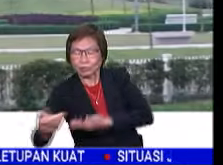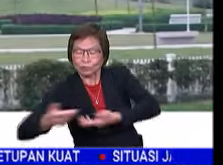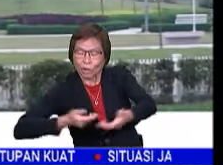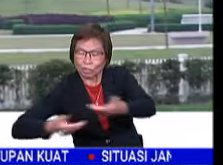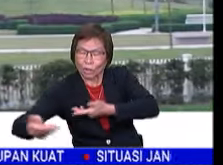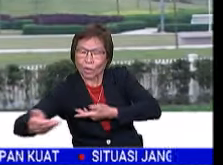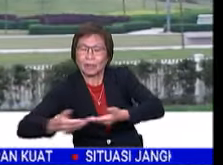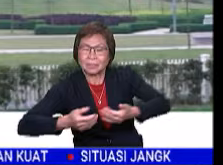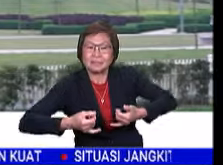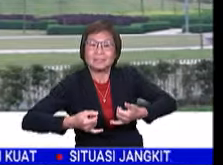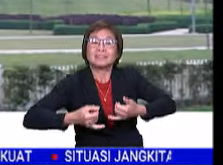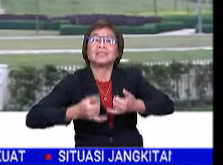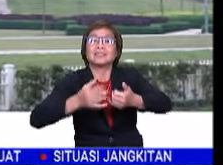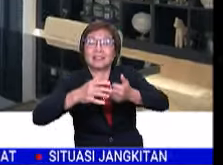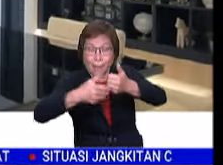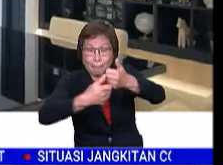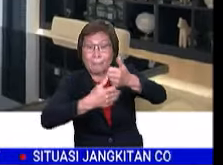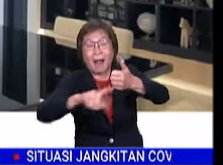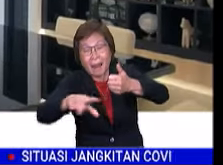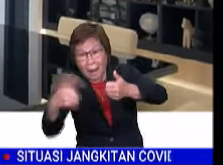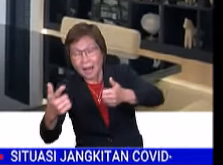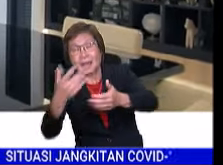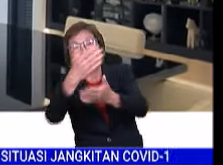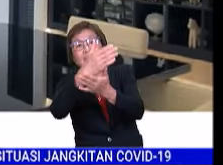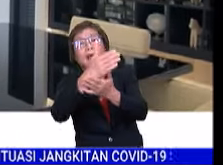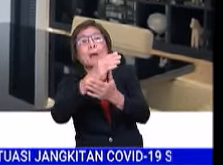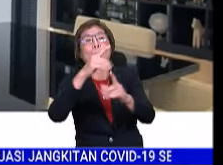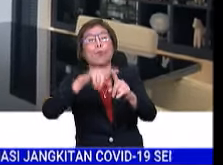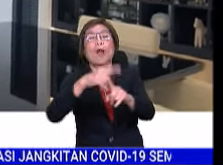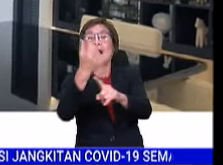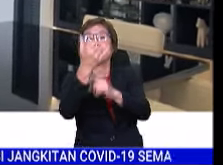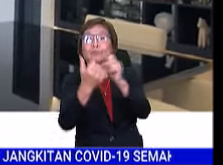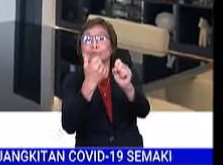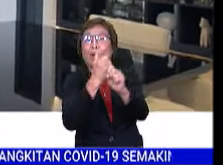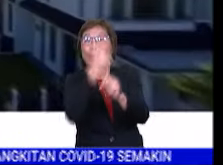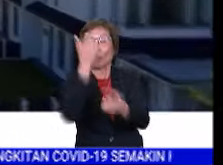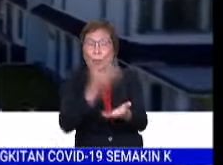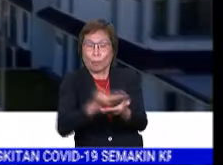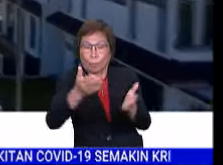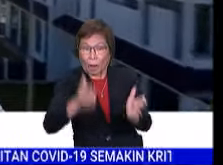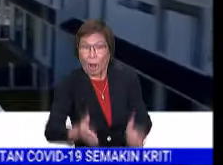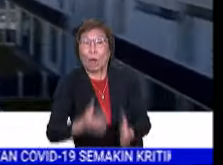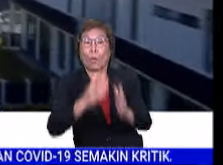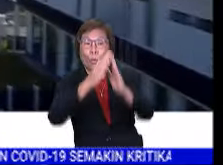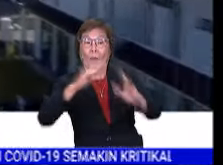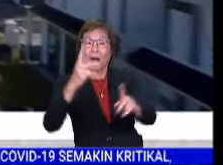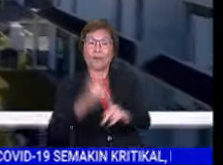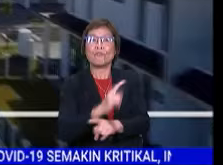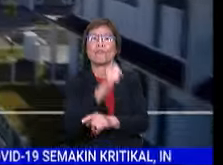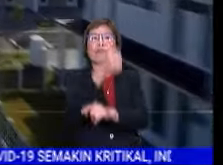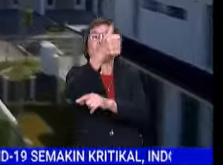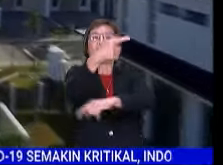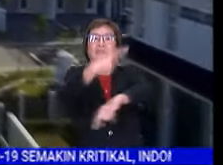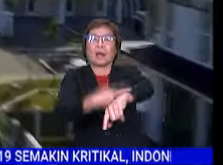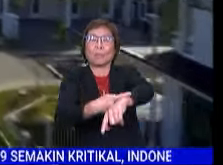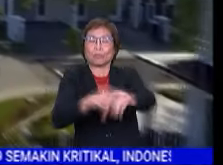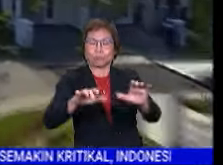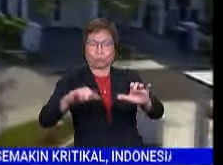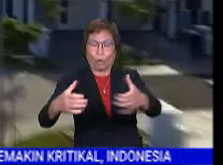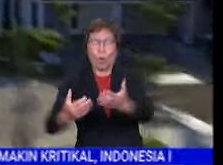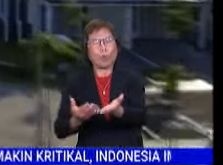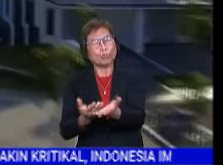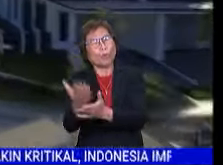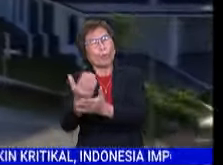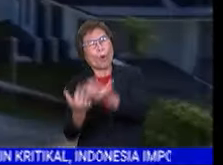transaksi subjualan pada separuh pertama tahun ini disumbangkan pembeli rumah kali pertama. Kumpulan itu dijangka terus